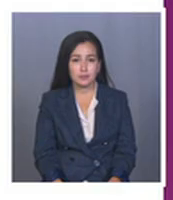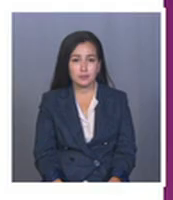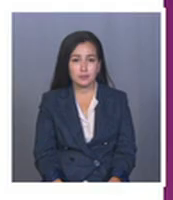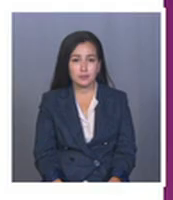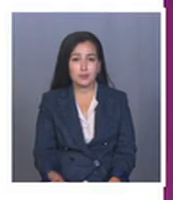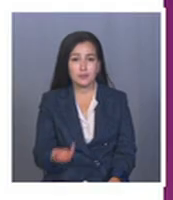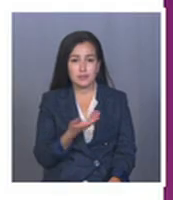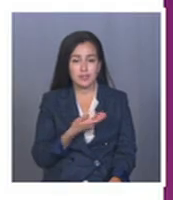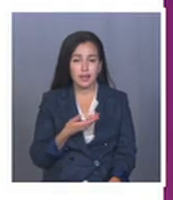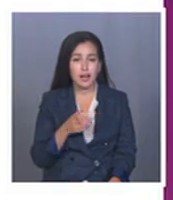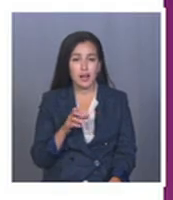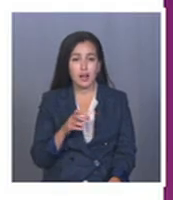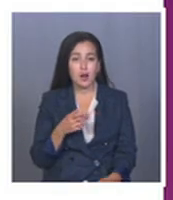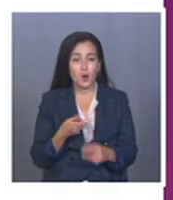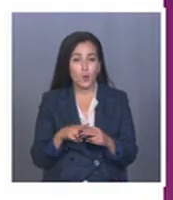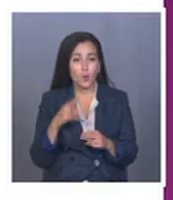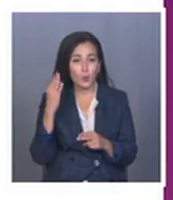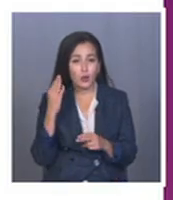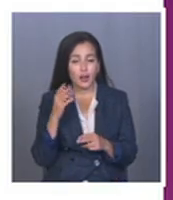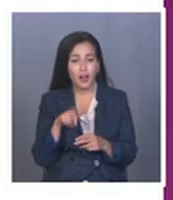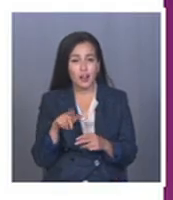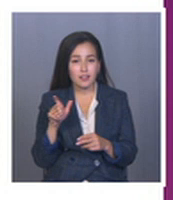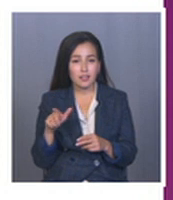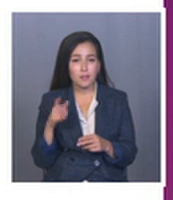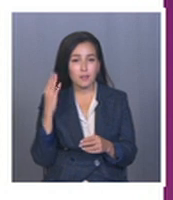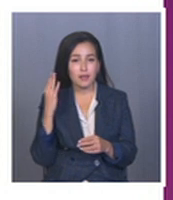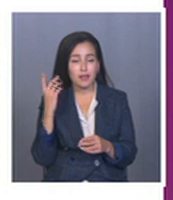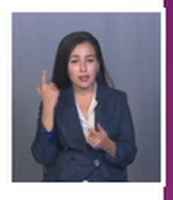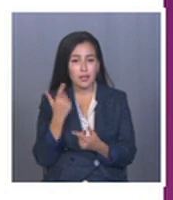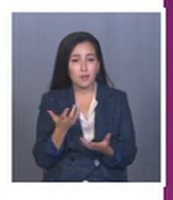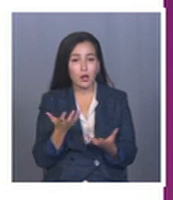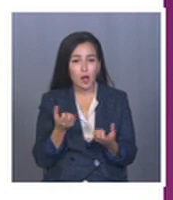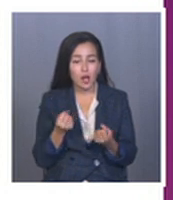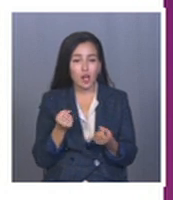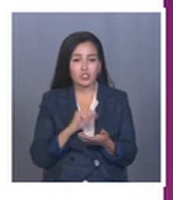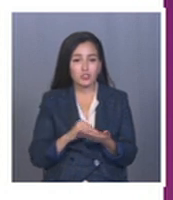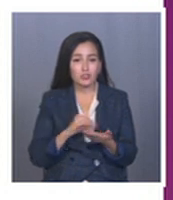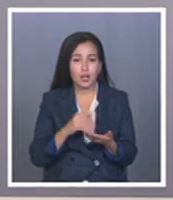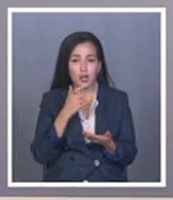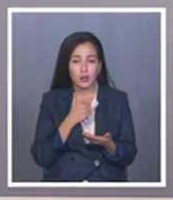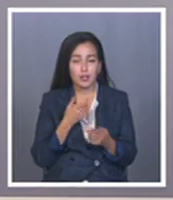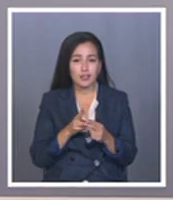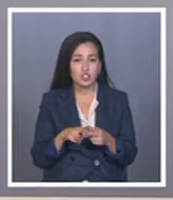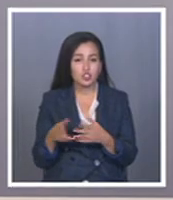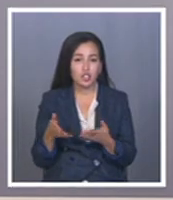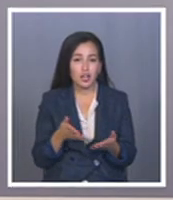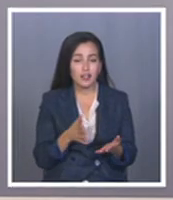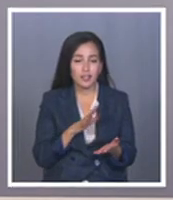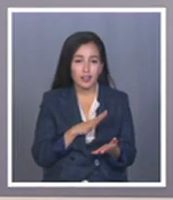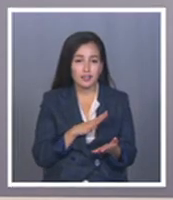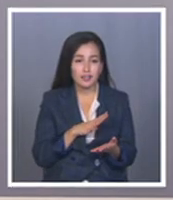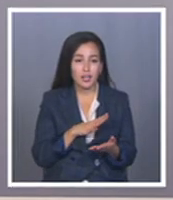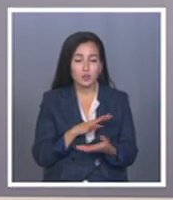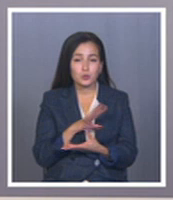Біздегі астарлы ой халықты білім алуға, сауат ашуға шақырған.